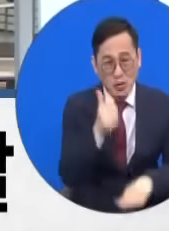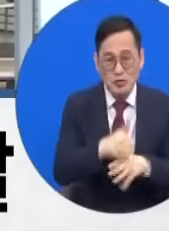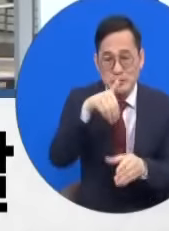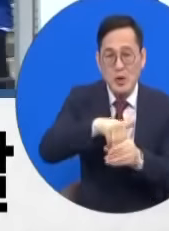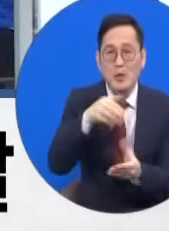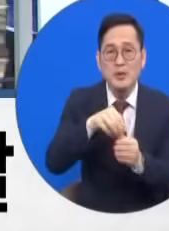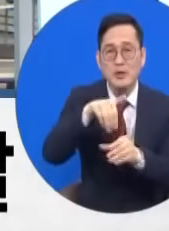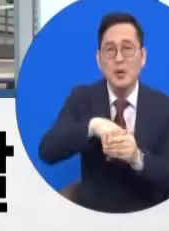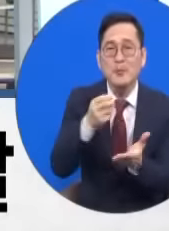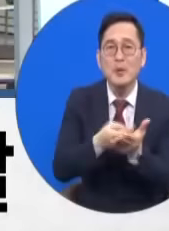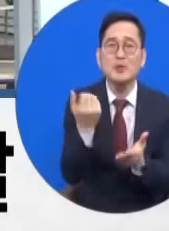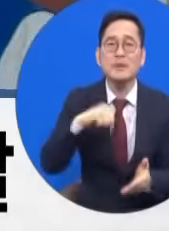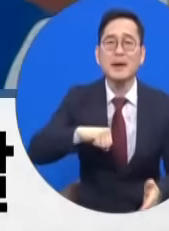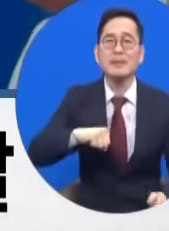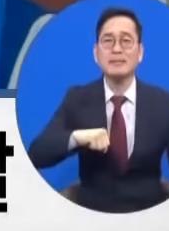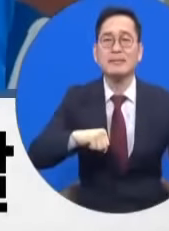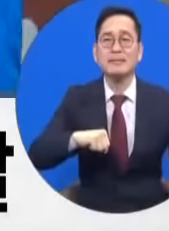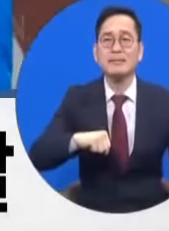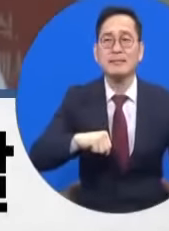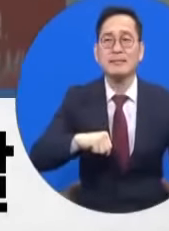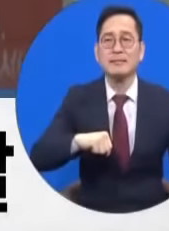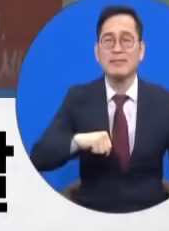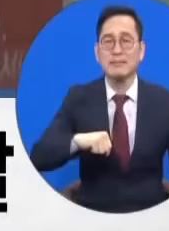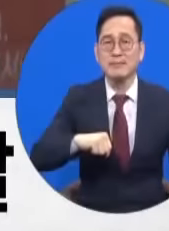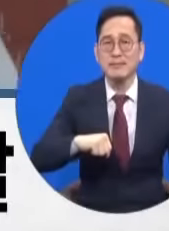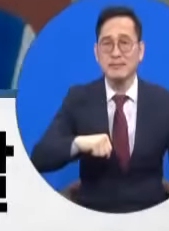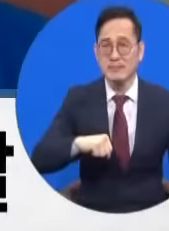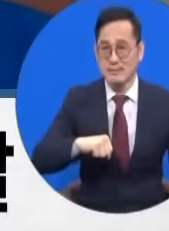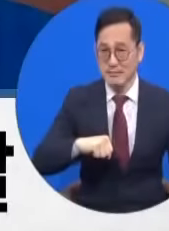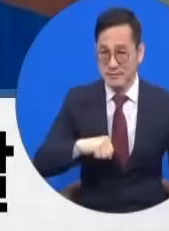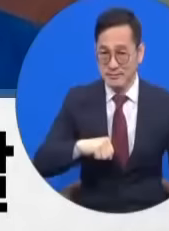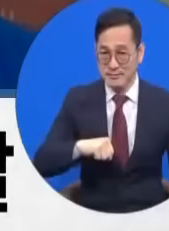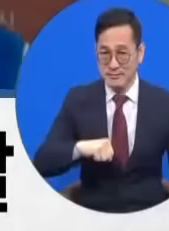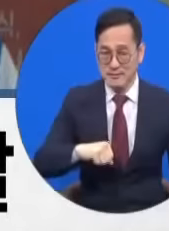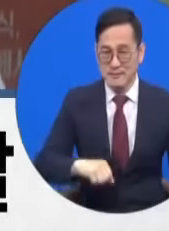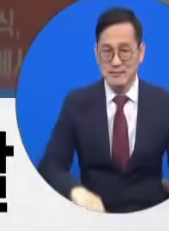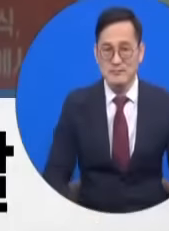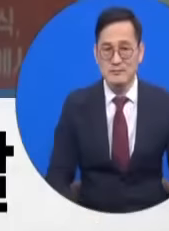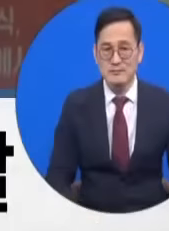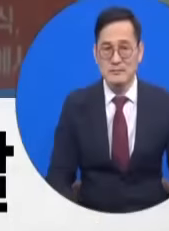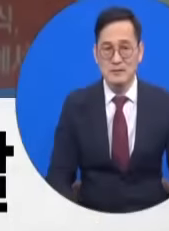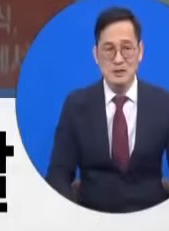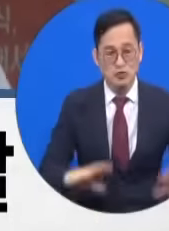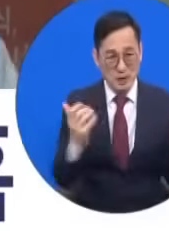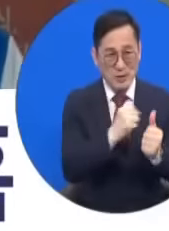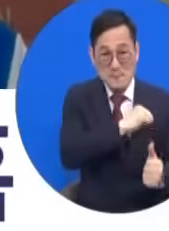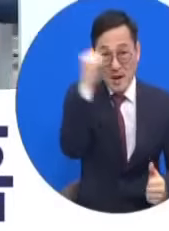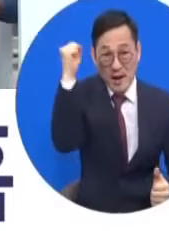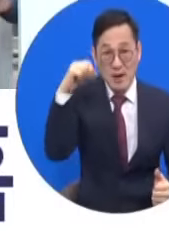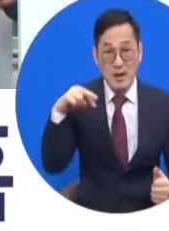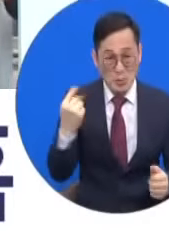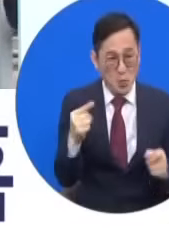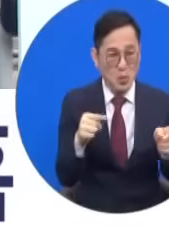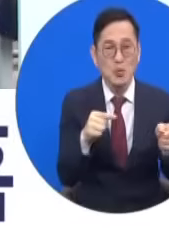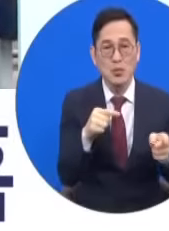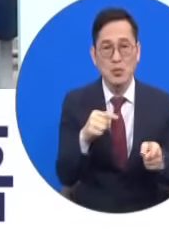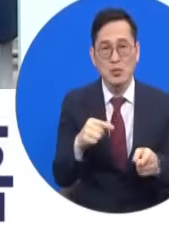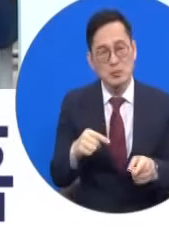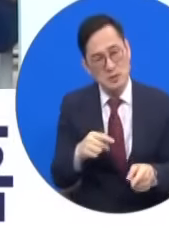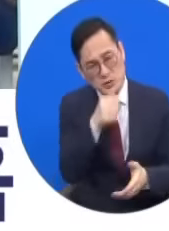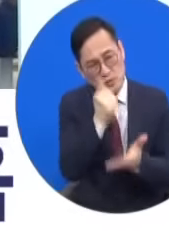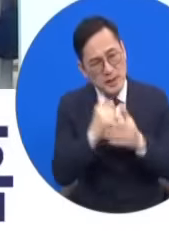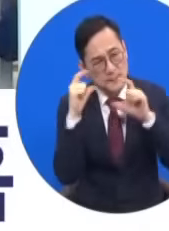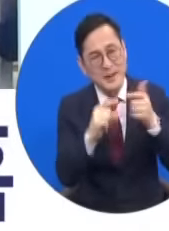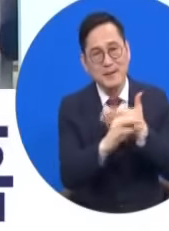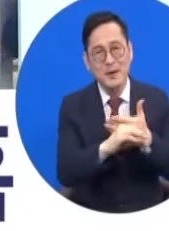크고 그러기 때문에 이제 당선이 될지 안 될지 모르겠지만 이제 당선된다 하더라도 사실은 이제 국회의원직을 유죄